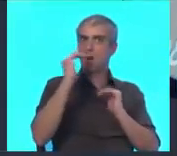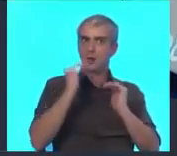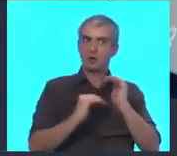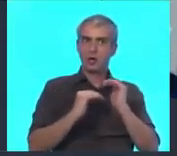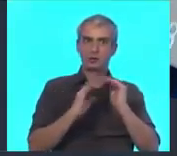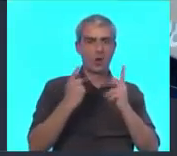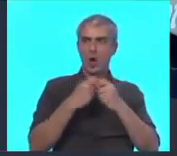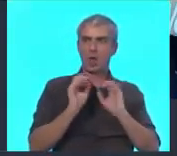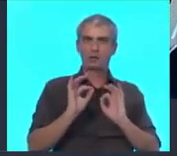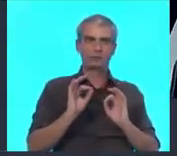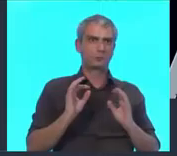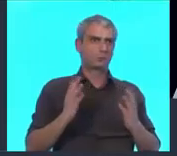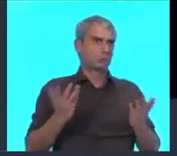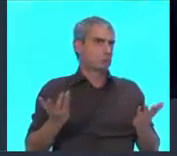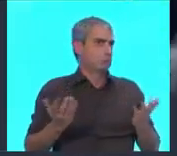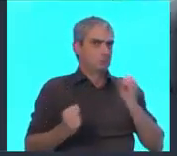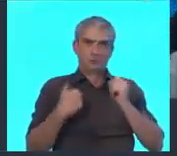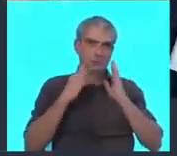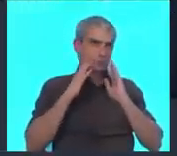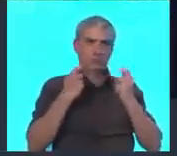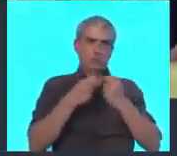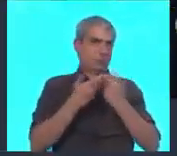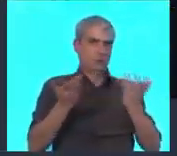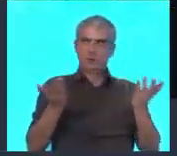קשור? זה שאלה